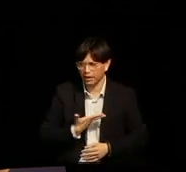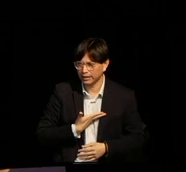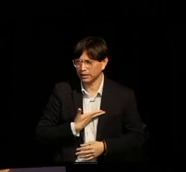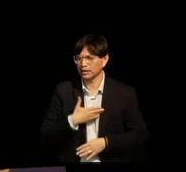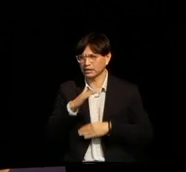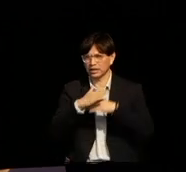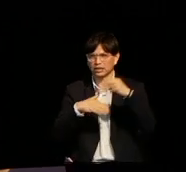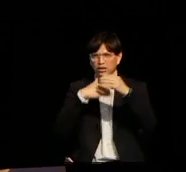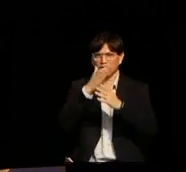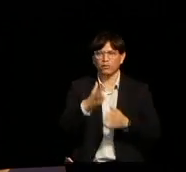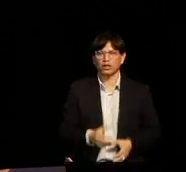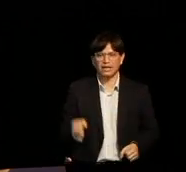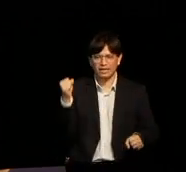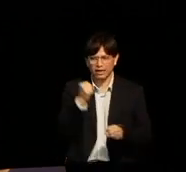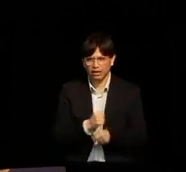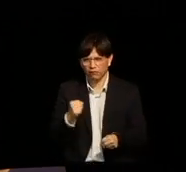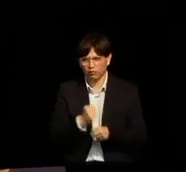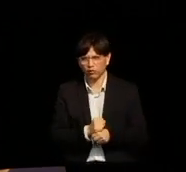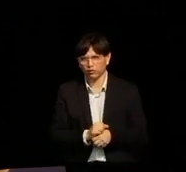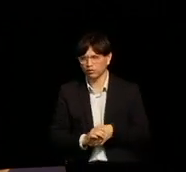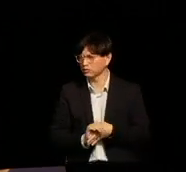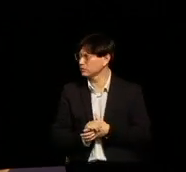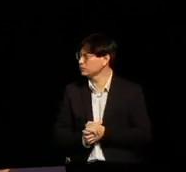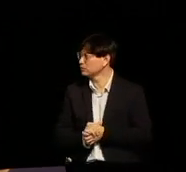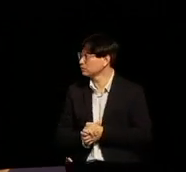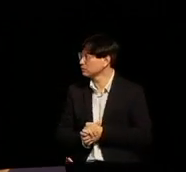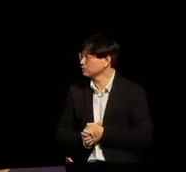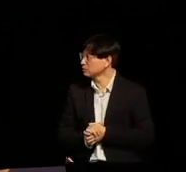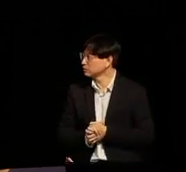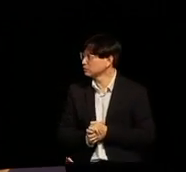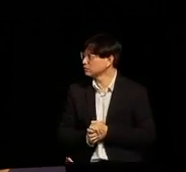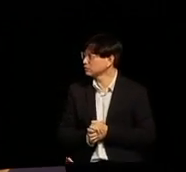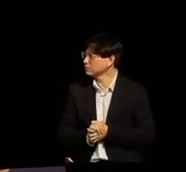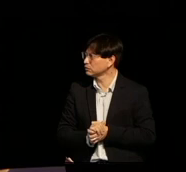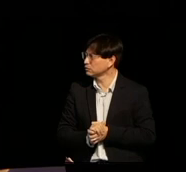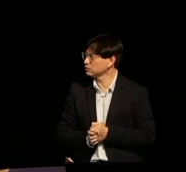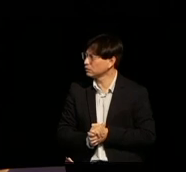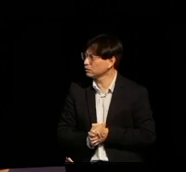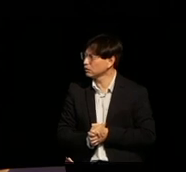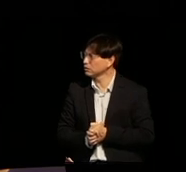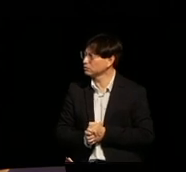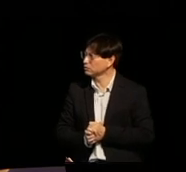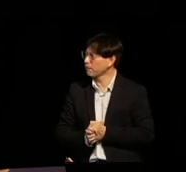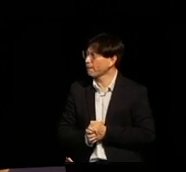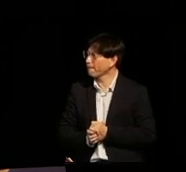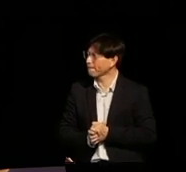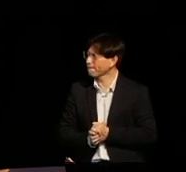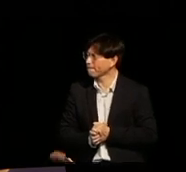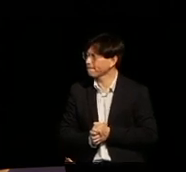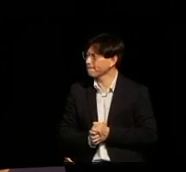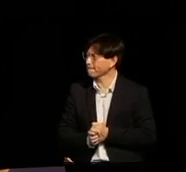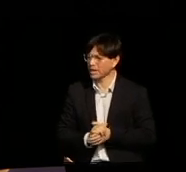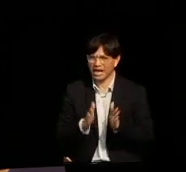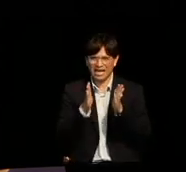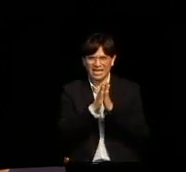di partecipazione il nucleo più vivo più più attivo della parrocchia in gran parte è costituito